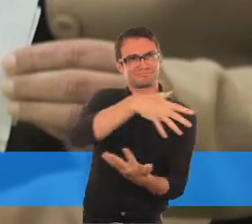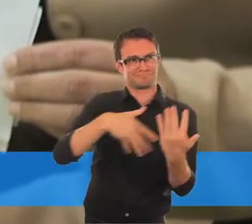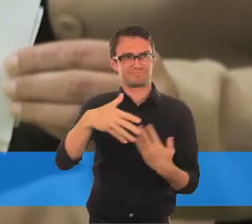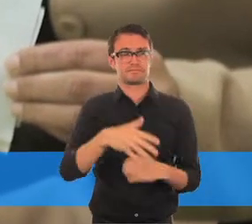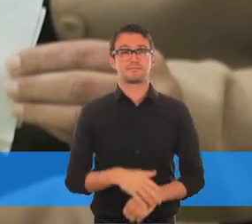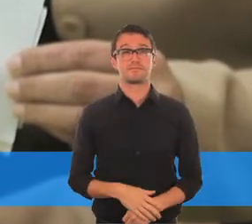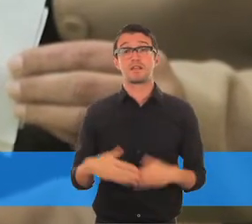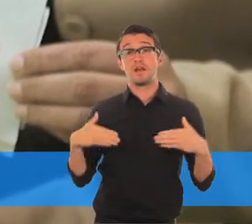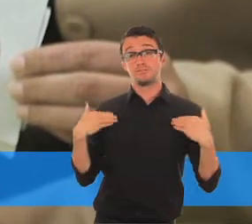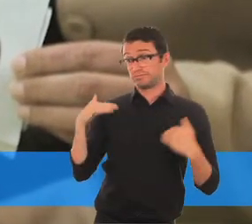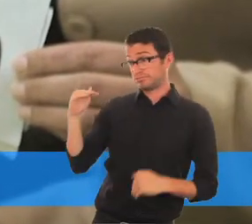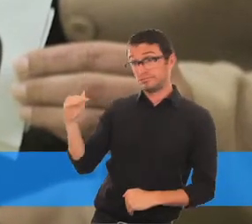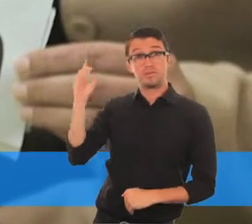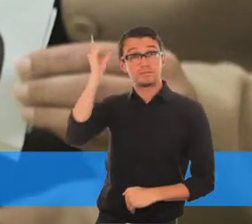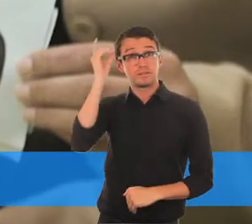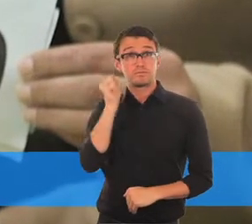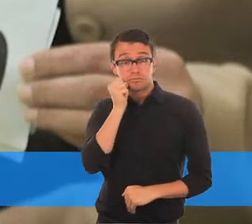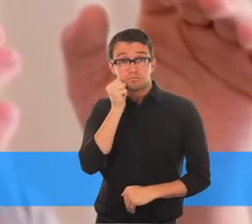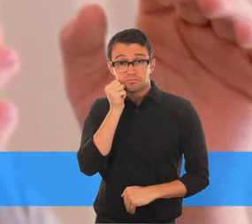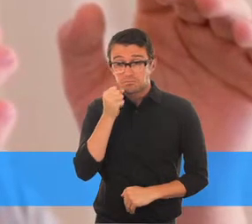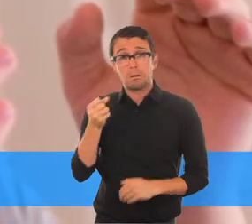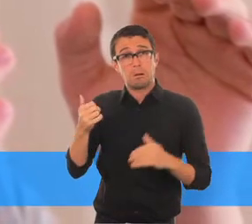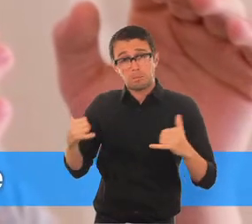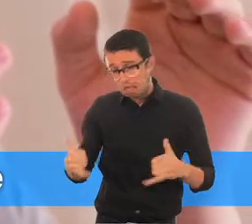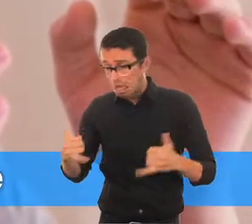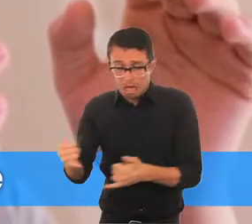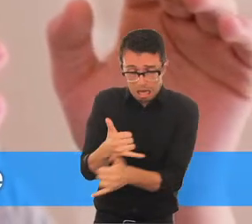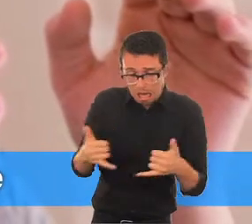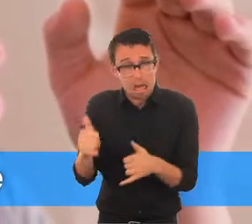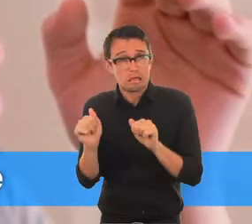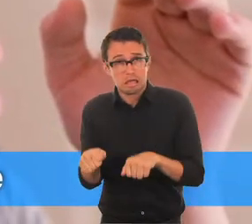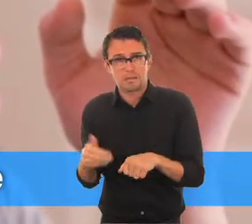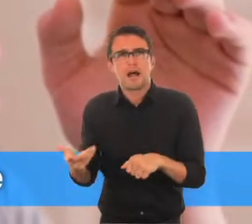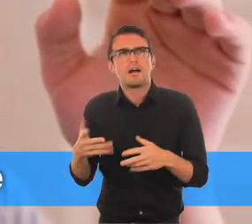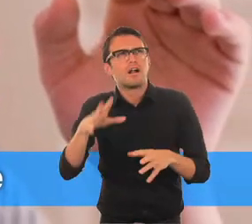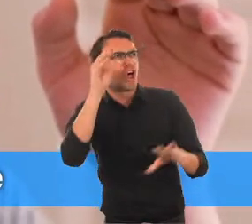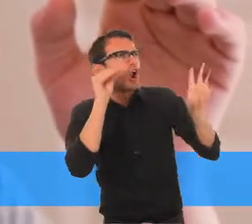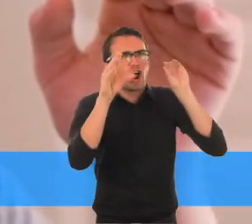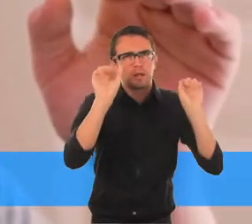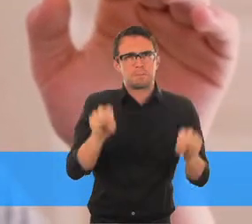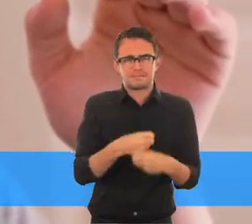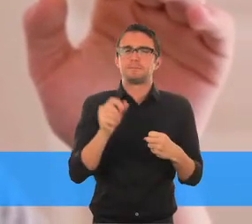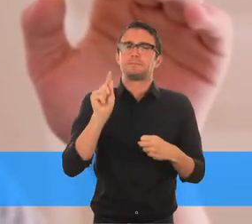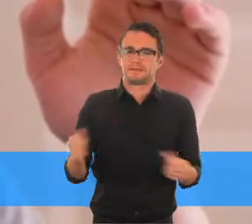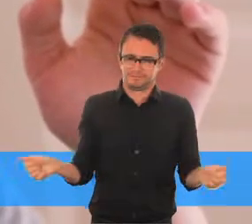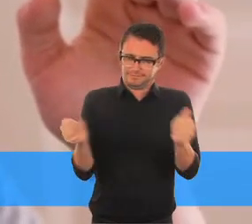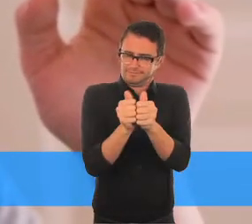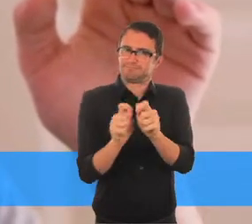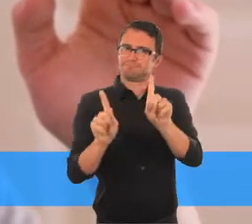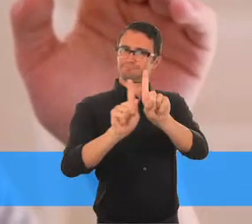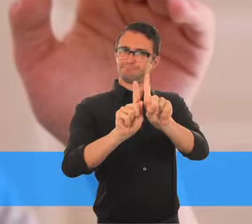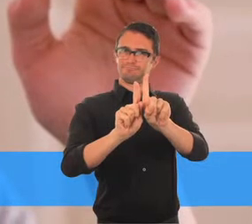ordinaire, mais il n'aura pas accès à l'éducation ou à la socialisation. Sans facilitateur, un adolescent trisomique peut prendre part à une activité